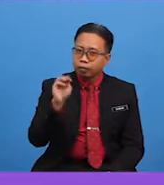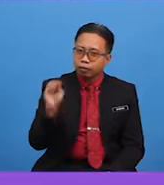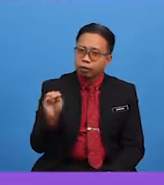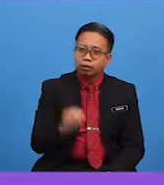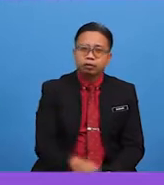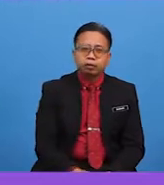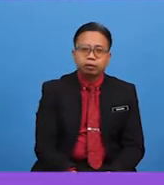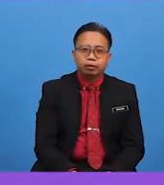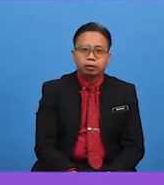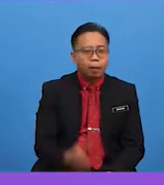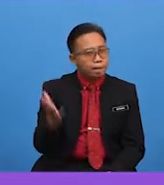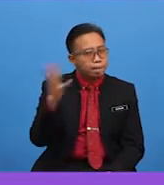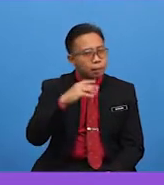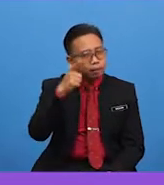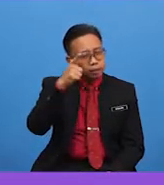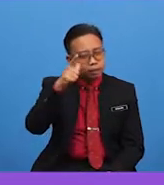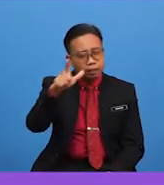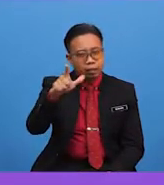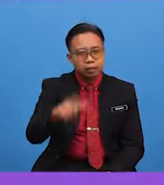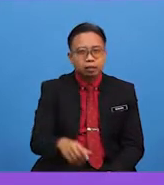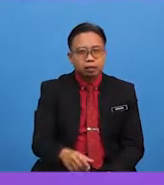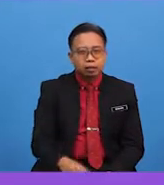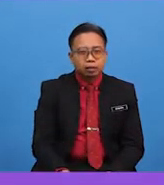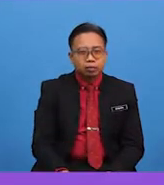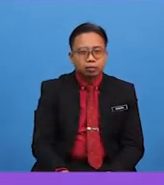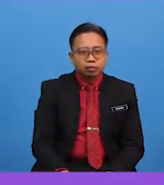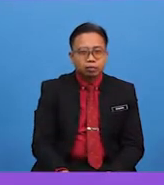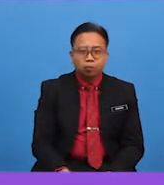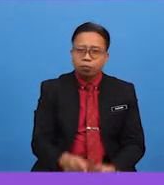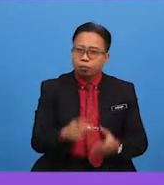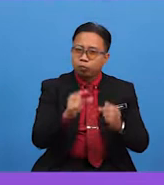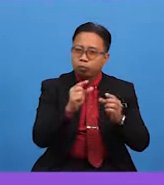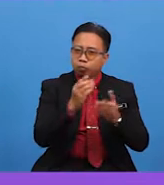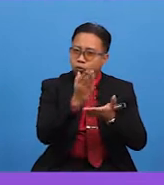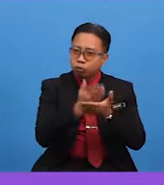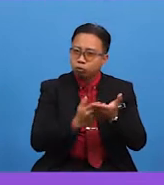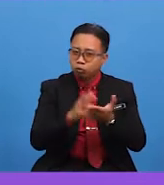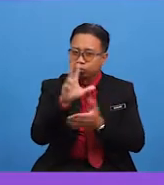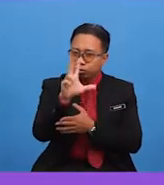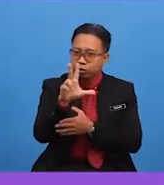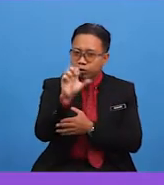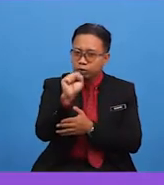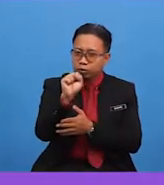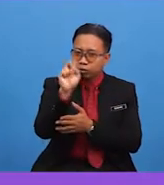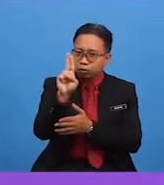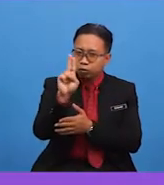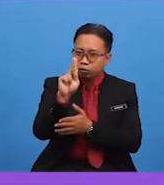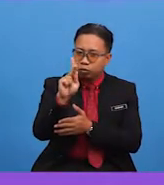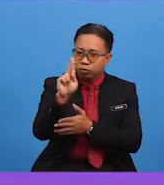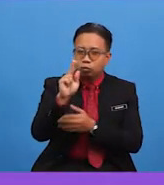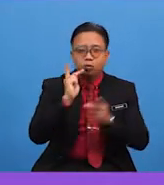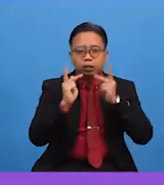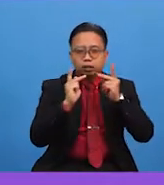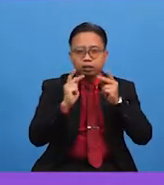Murid-murid, mari kita lihat beberapa potongan tiga suku kata yang